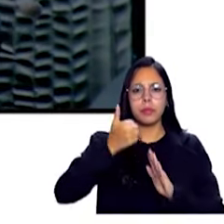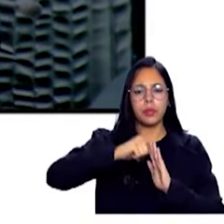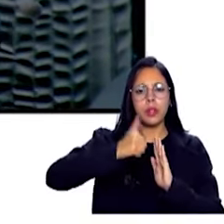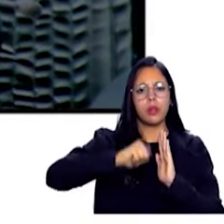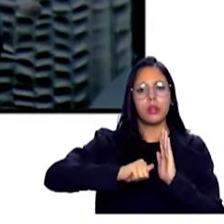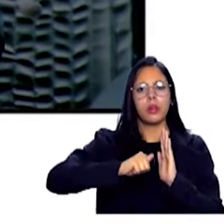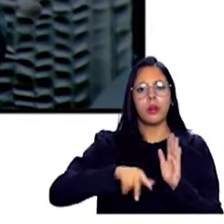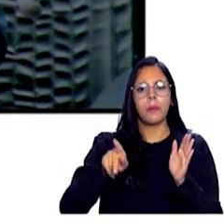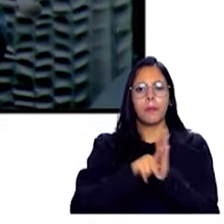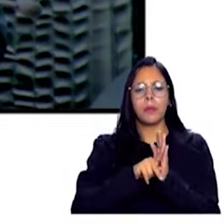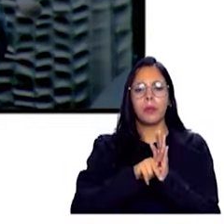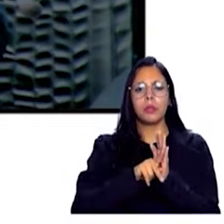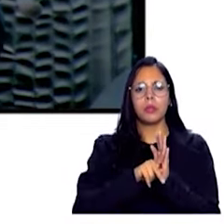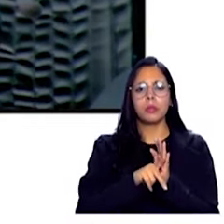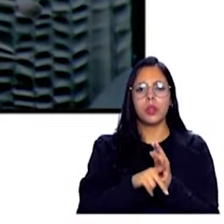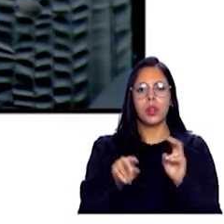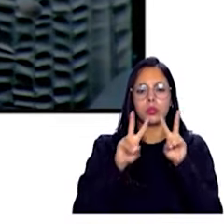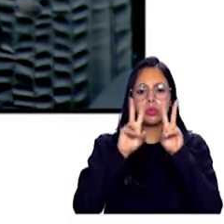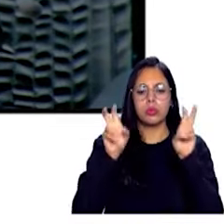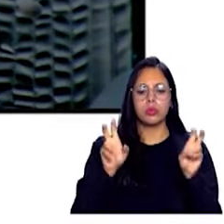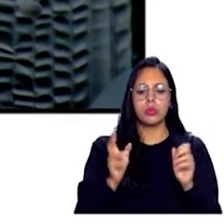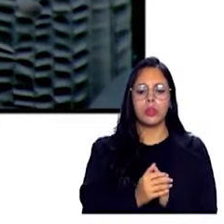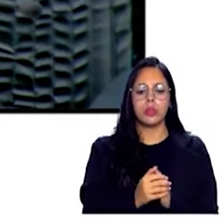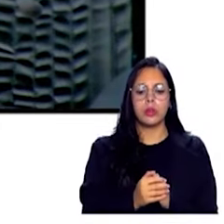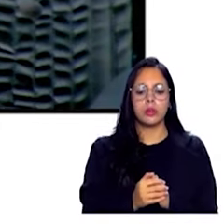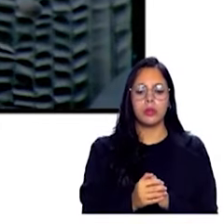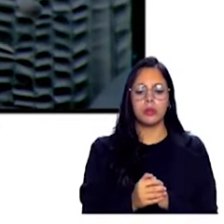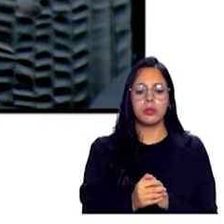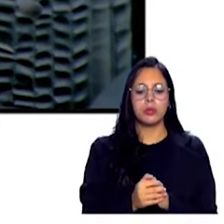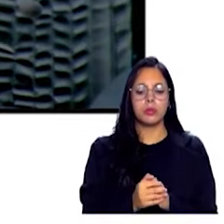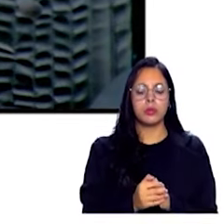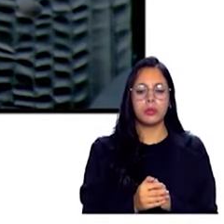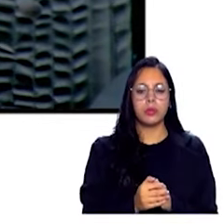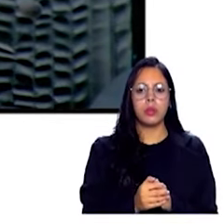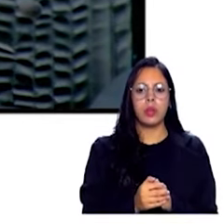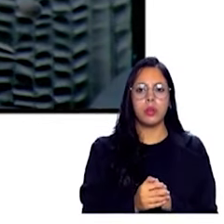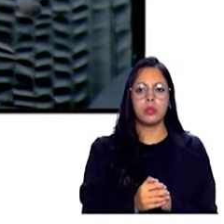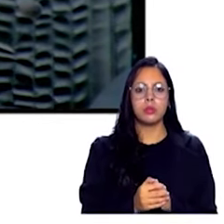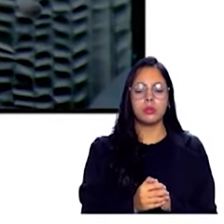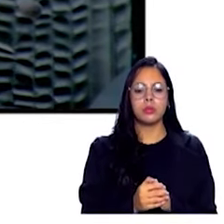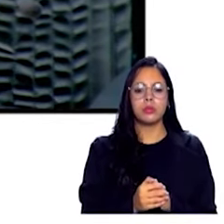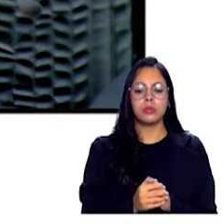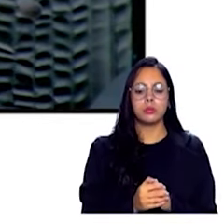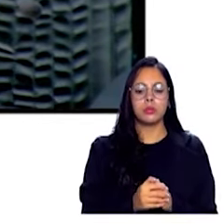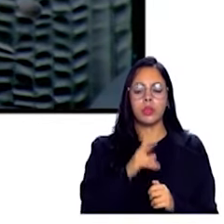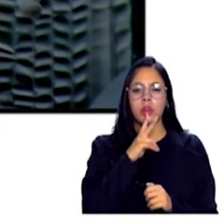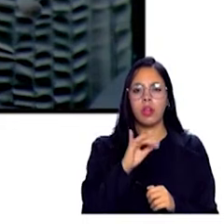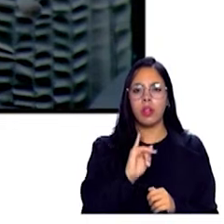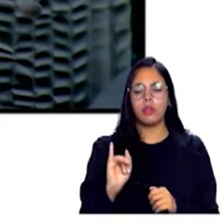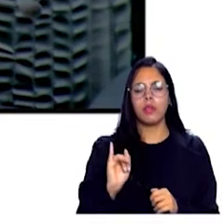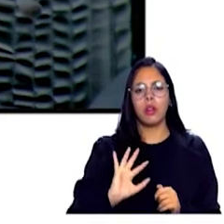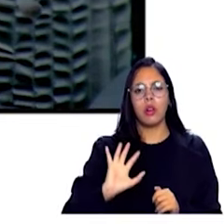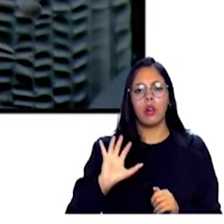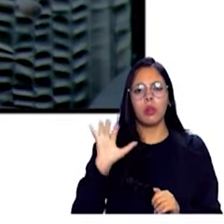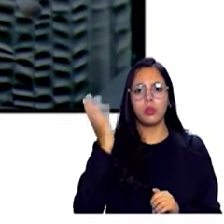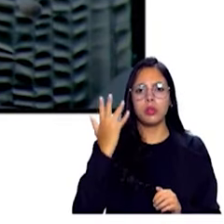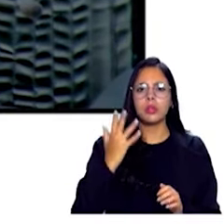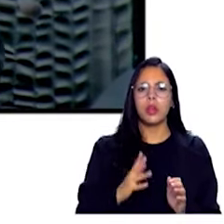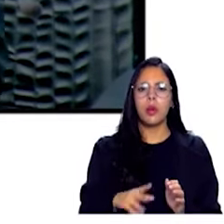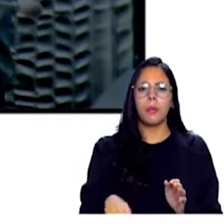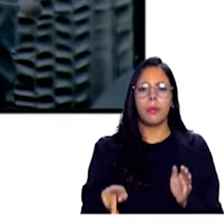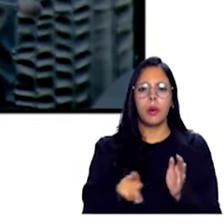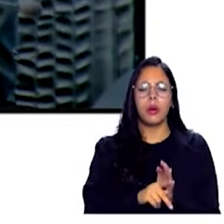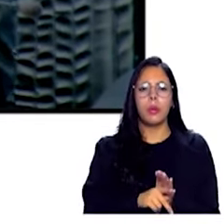solennelle de la cour dans 50% des cas l'assemblée PL de la cour de